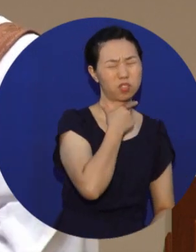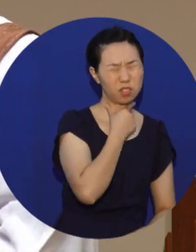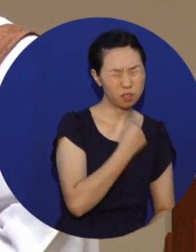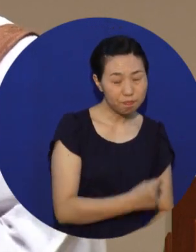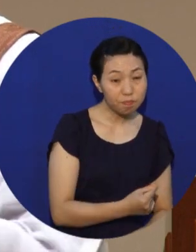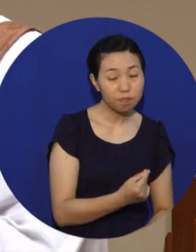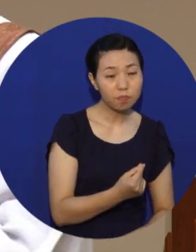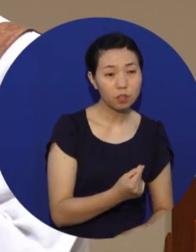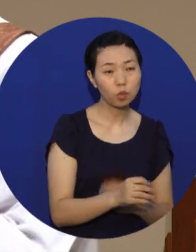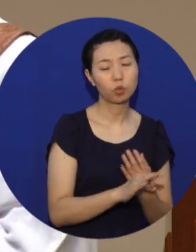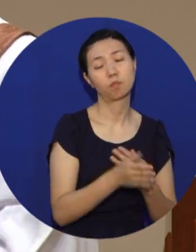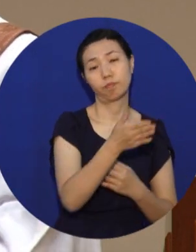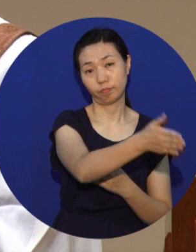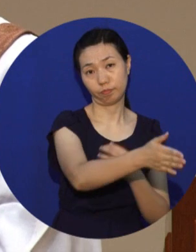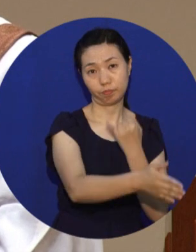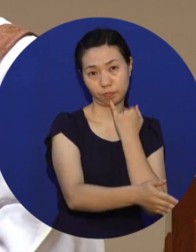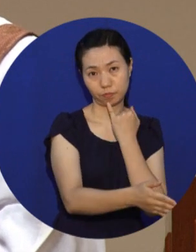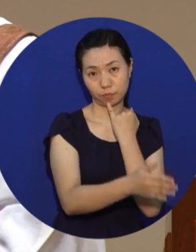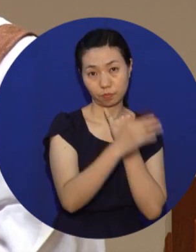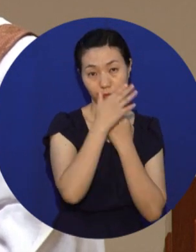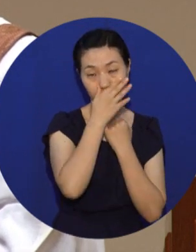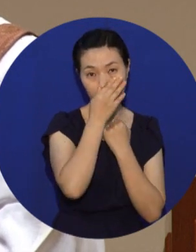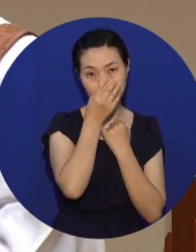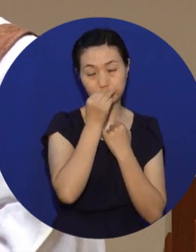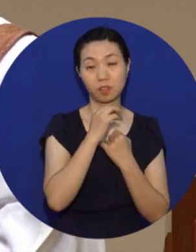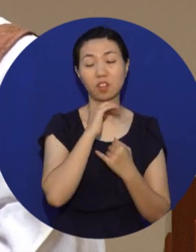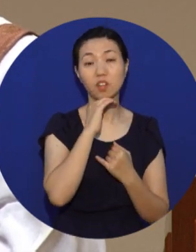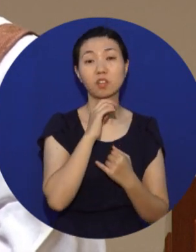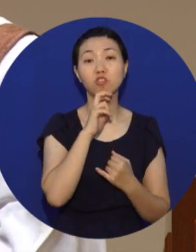돼. 나이가 20살 넘으면 장년인데 뭐.